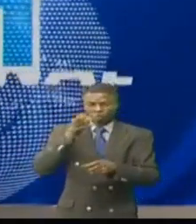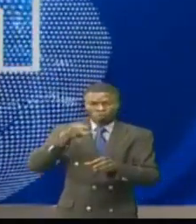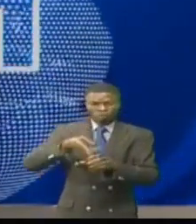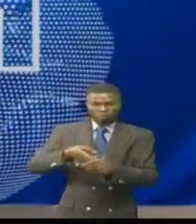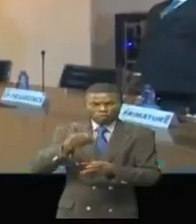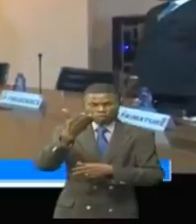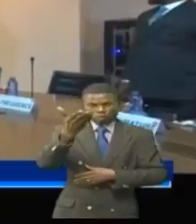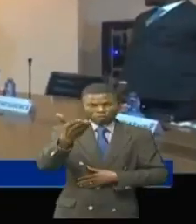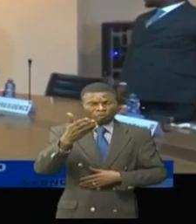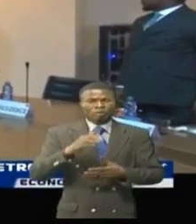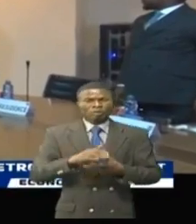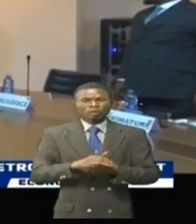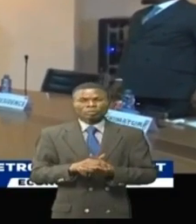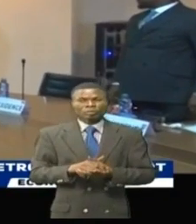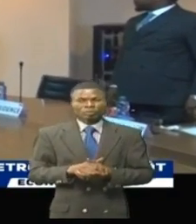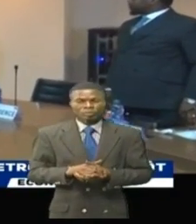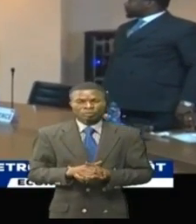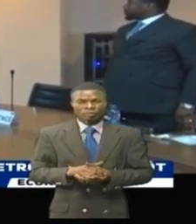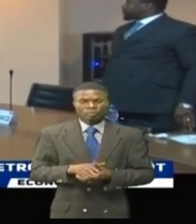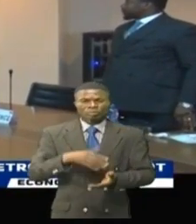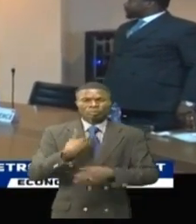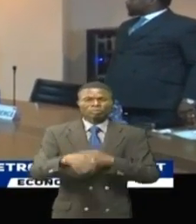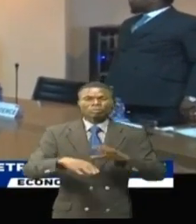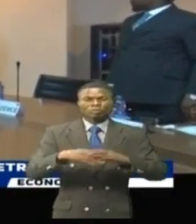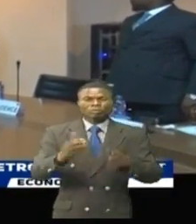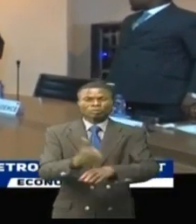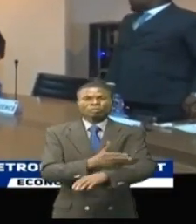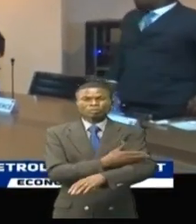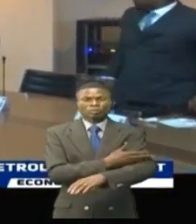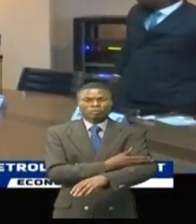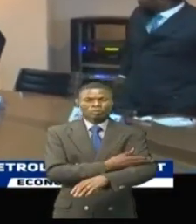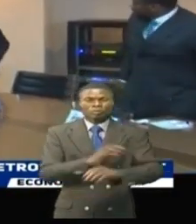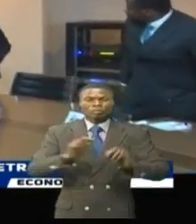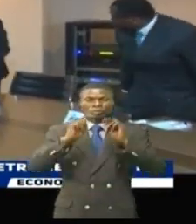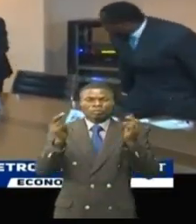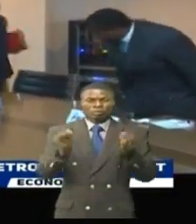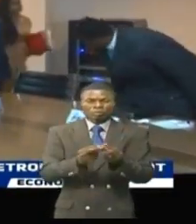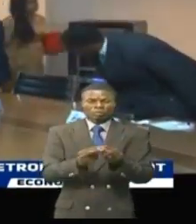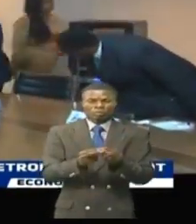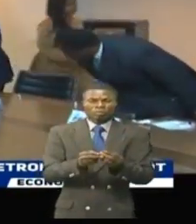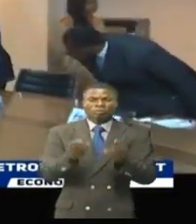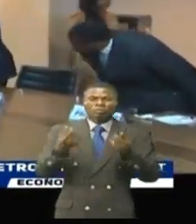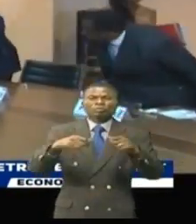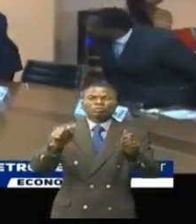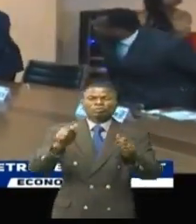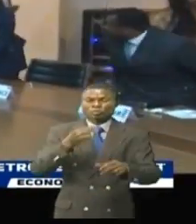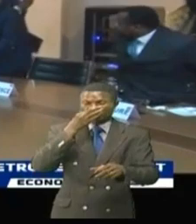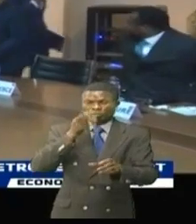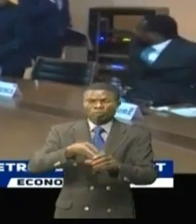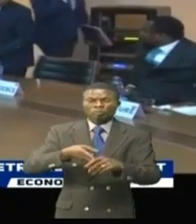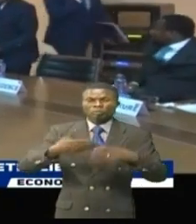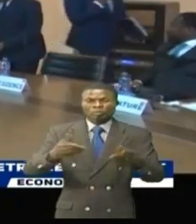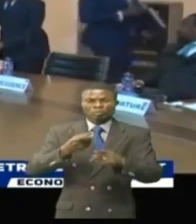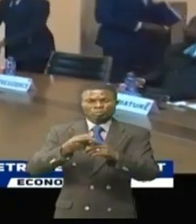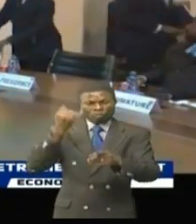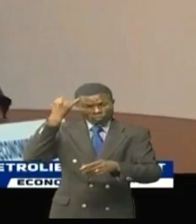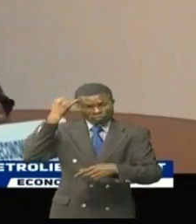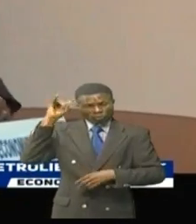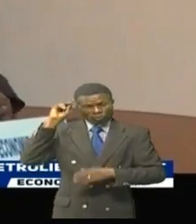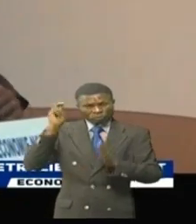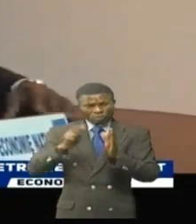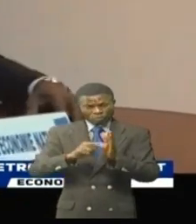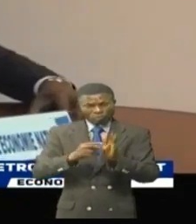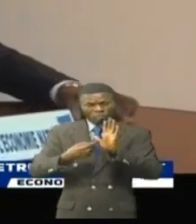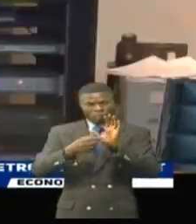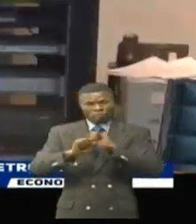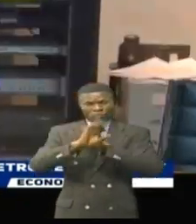Sandra Nyangui. Comment évolue l'audit de la structure de prix des produits pétroliers initiée par le gouvernement pour plus de